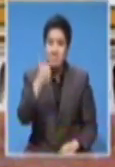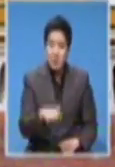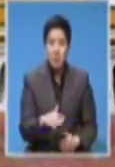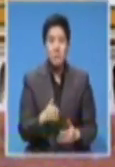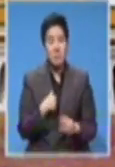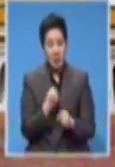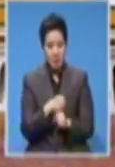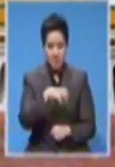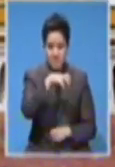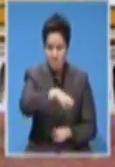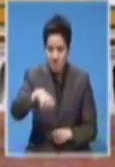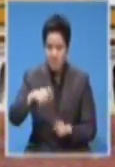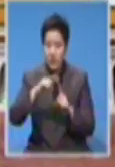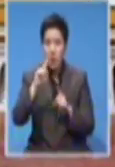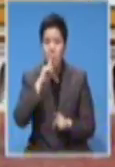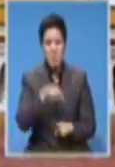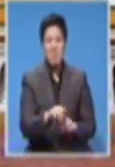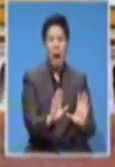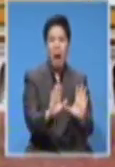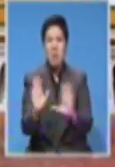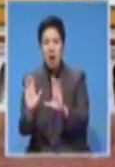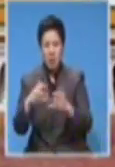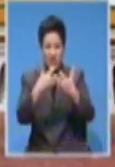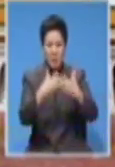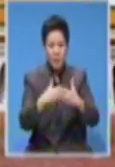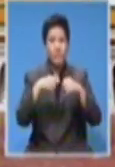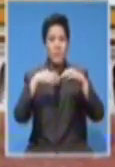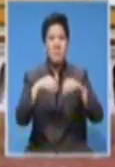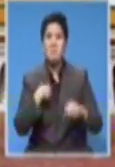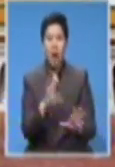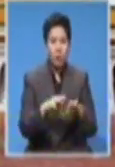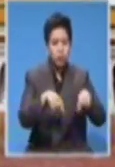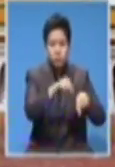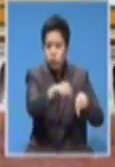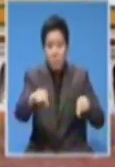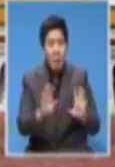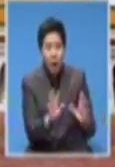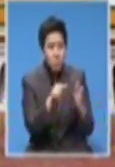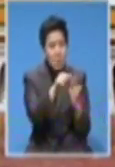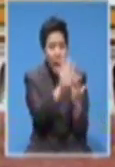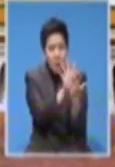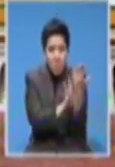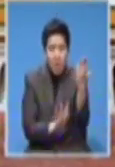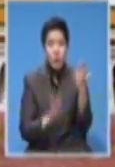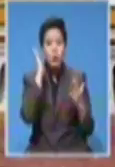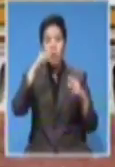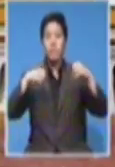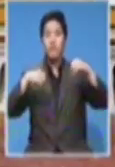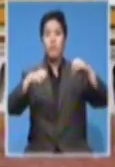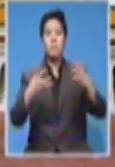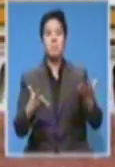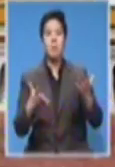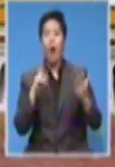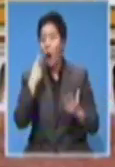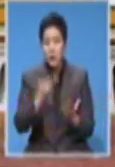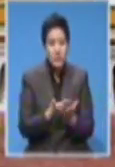ปทำได้ที่ไหนถ้าทุกที่ปฏิเสธกันหมดมันทำไม่ได้ผลิตไม่ได้ก็ไม่มีไฟฟ้าใช้นะครับซื้อใครก็ไม่อยาก